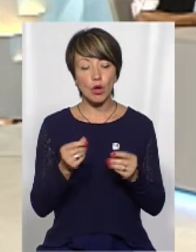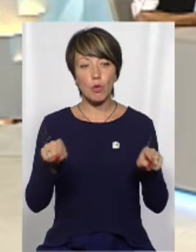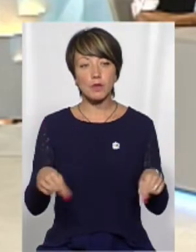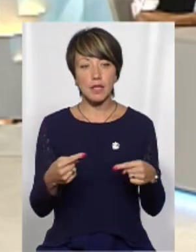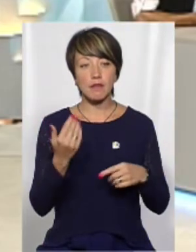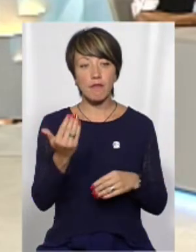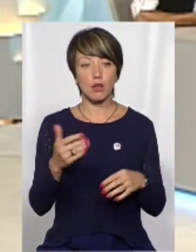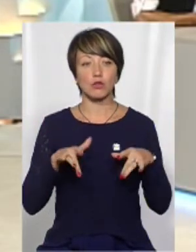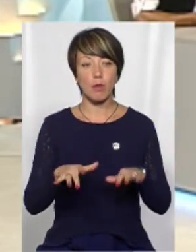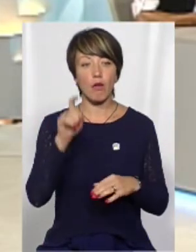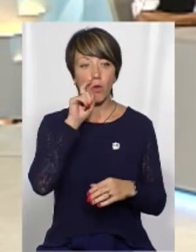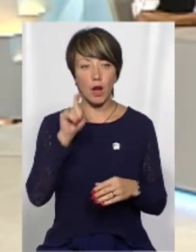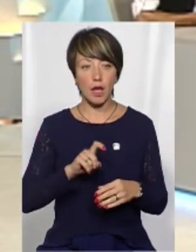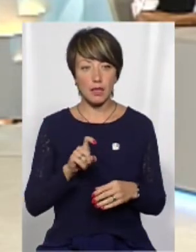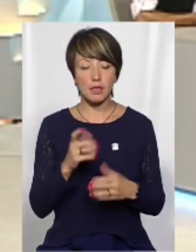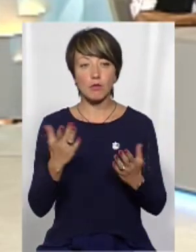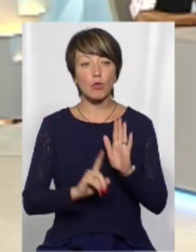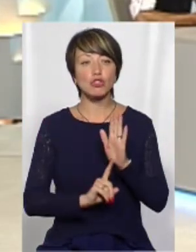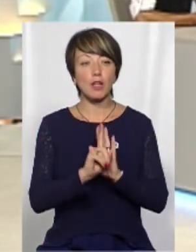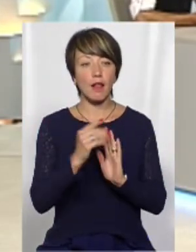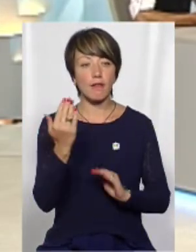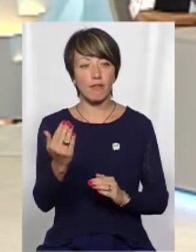справу в Україні? З якої суми ви починали?